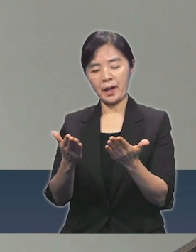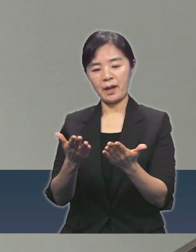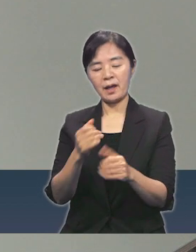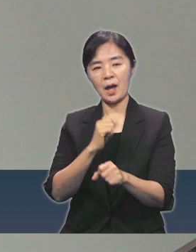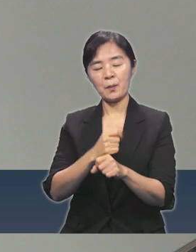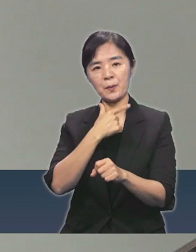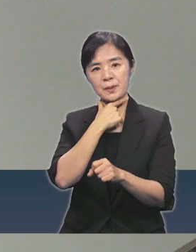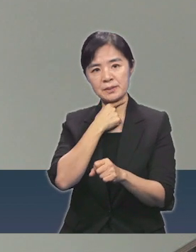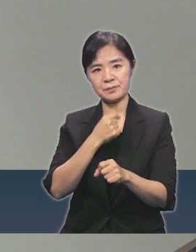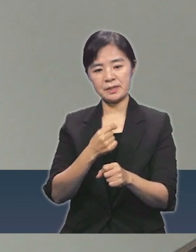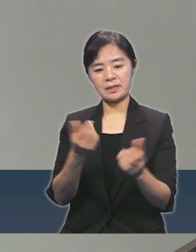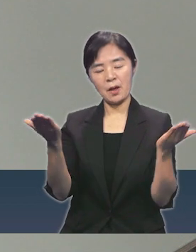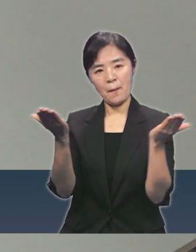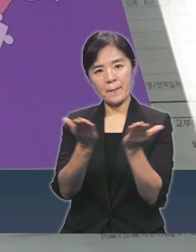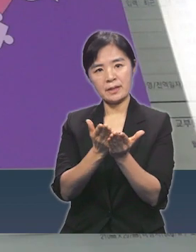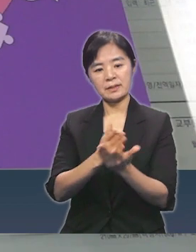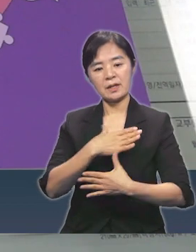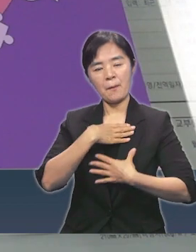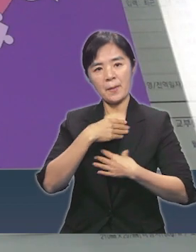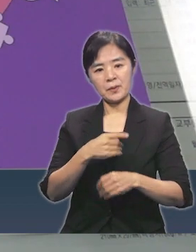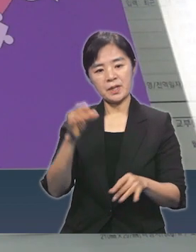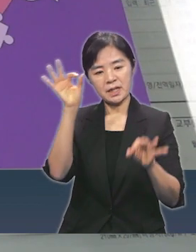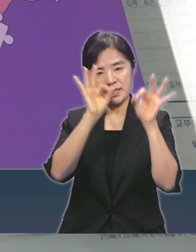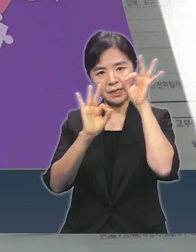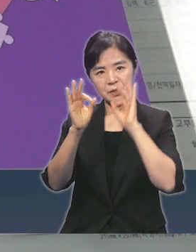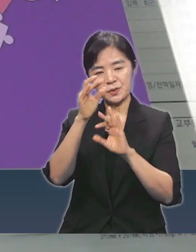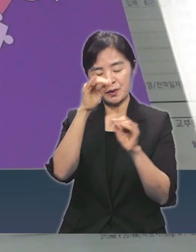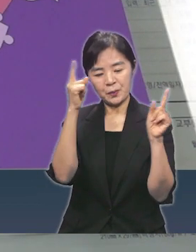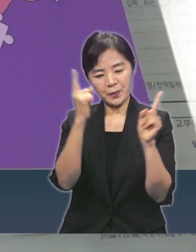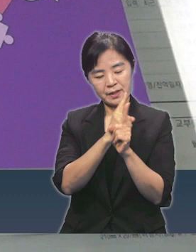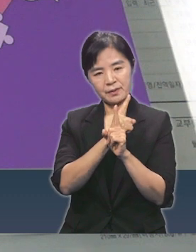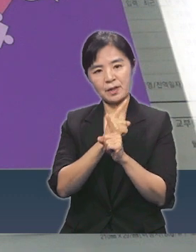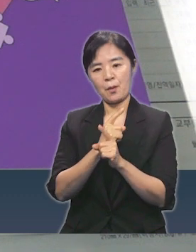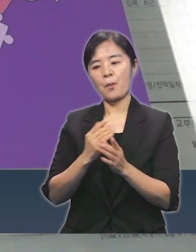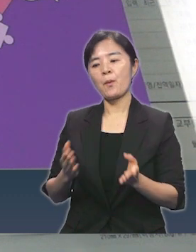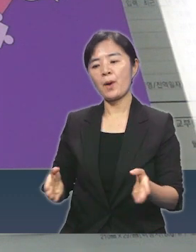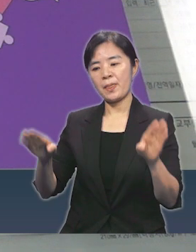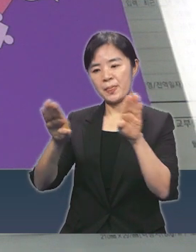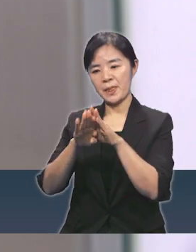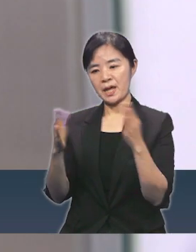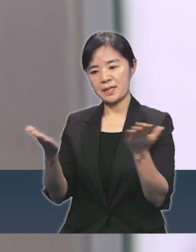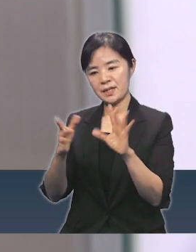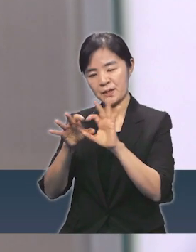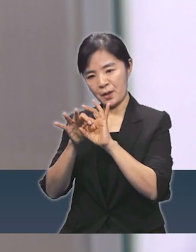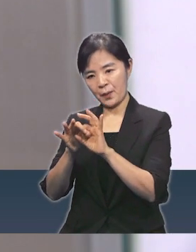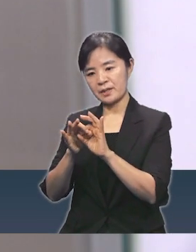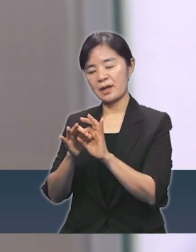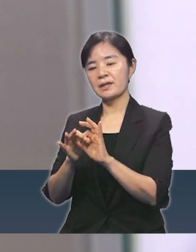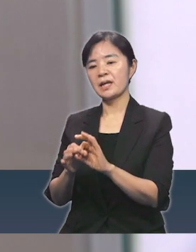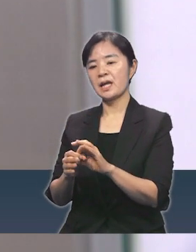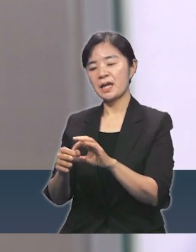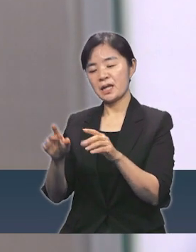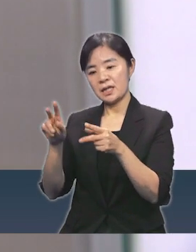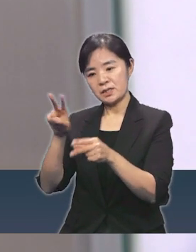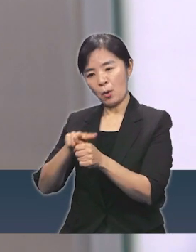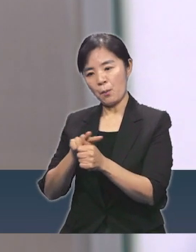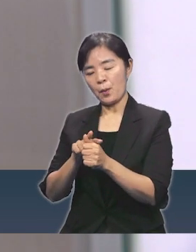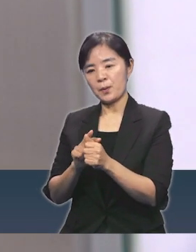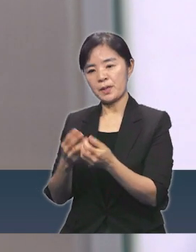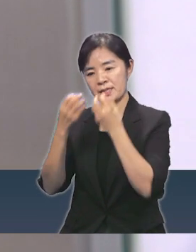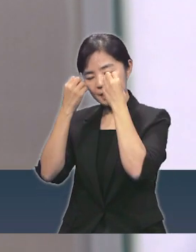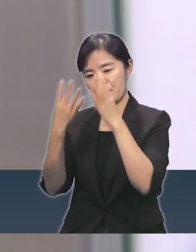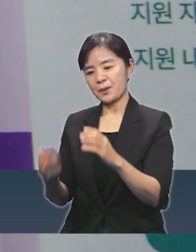구직자가 자신에게 맞는 일자리를 편하게 찾을 수 있도록 개선하고 관내 일자리 관련 기관과 시설에 관한